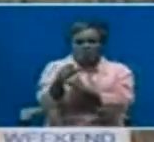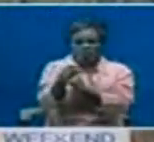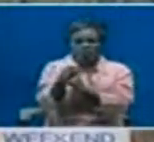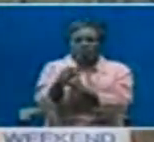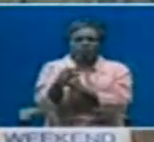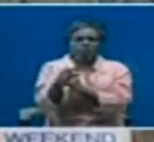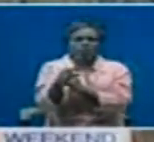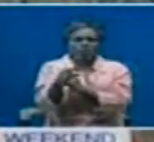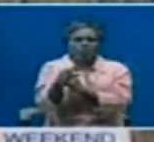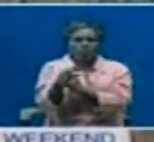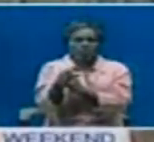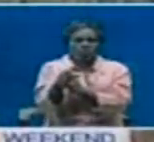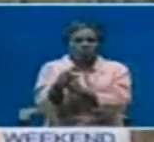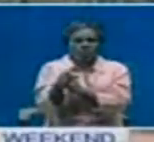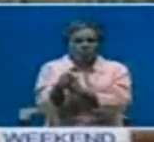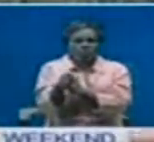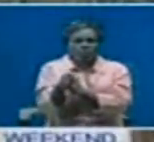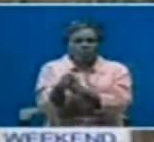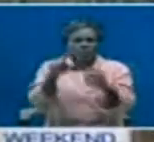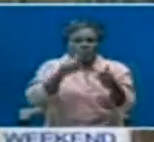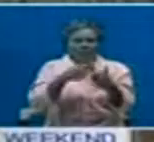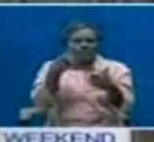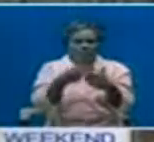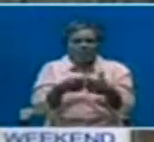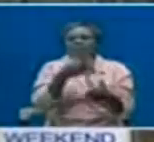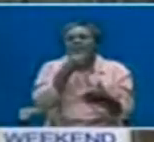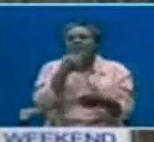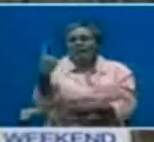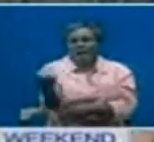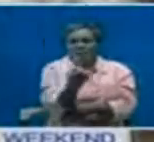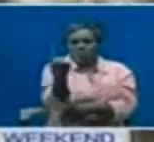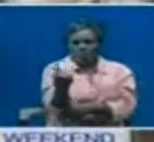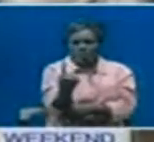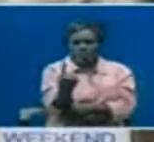Sasa kisho huwa naangalia chini. Alafu sasa sinajua sisi wanaume peke yetu.